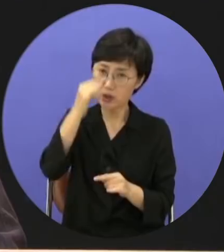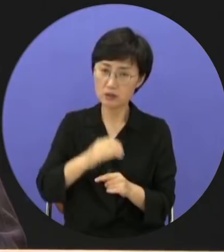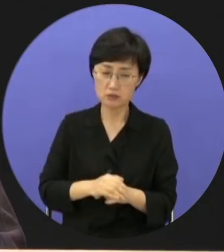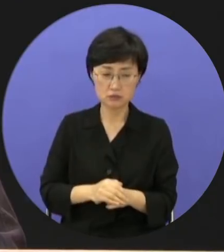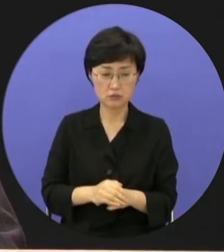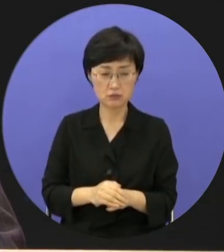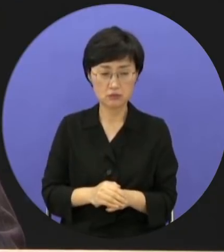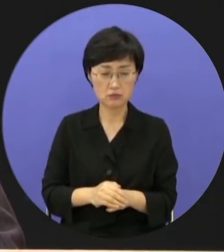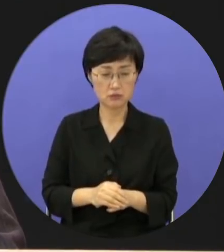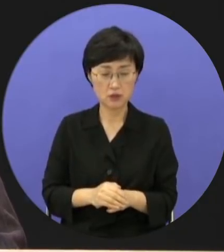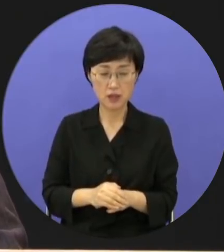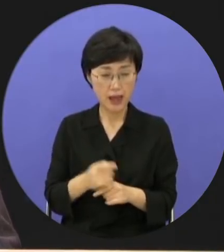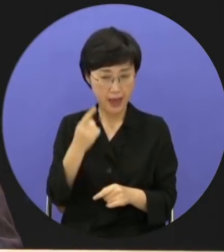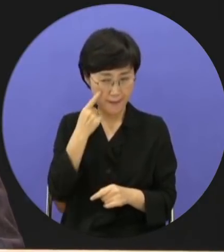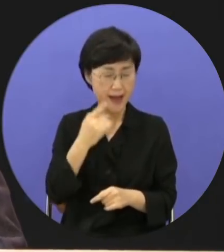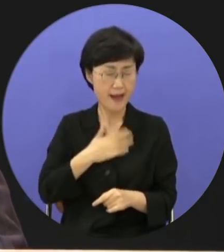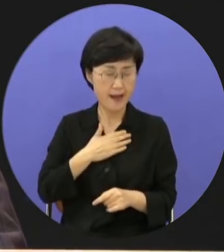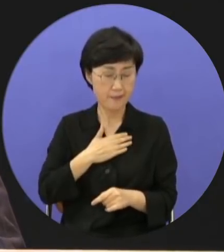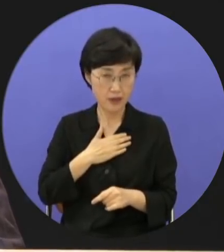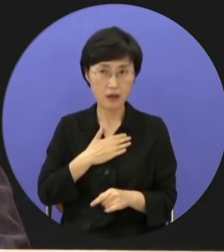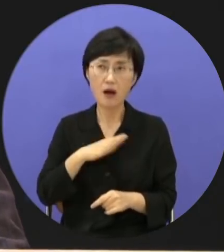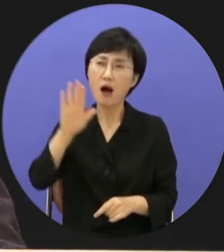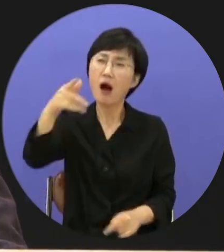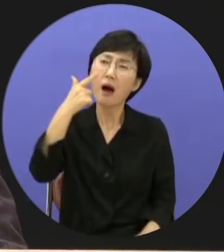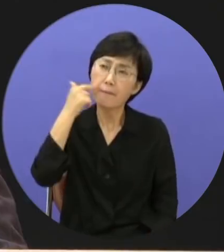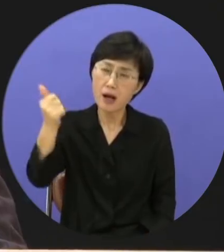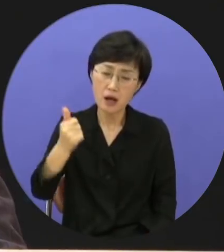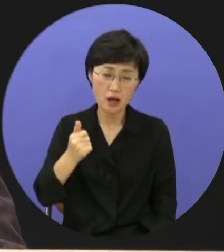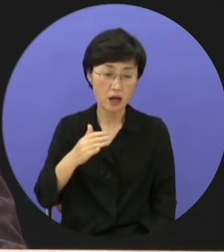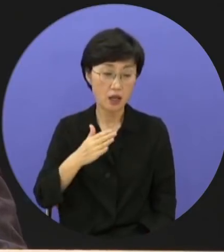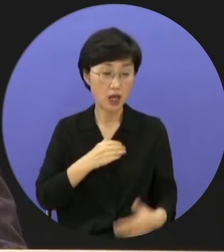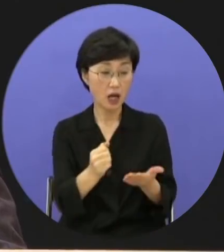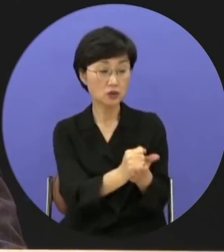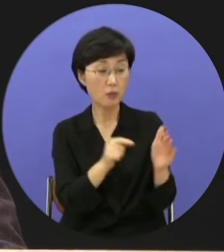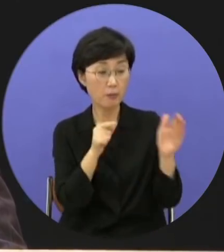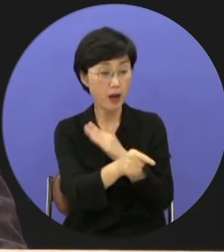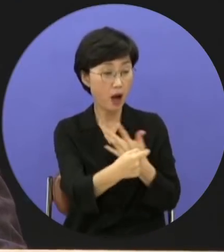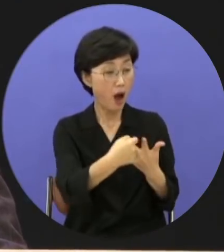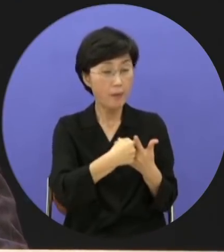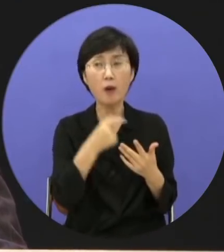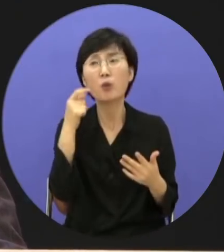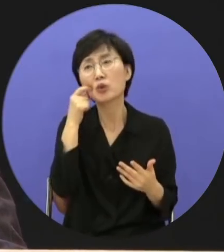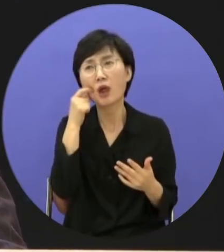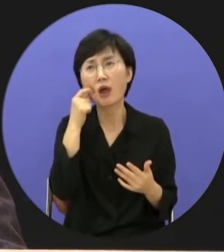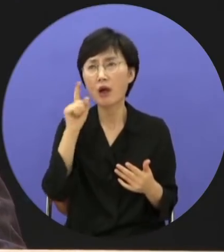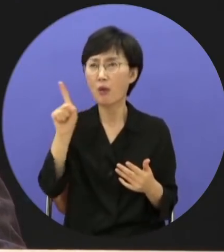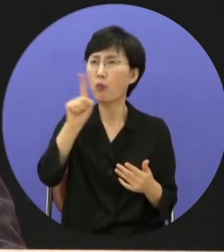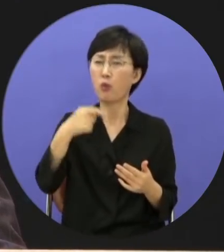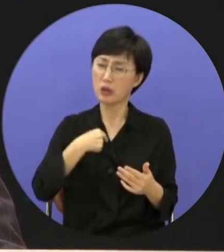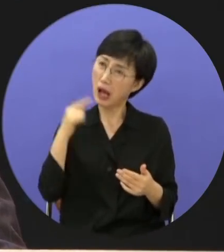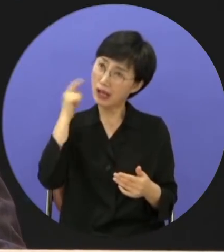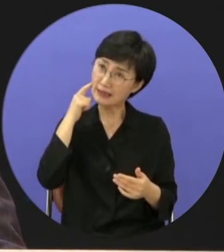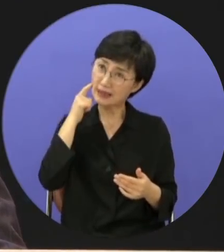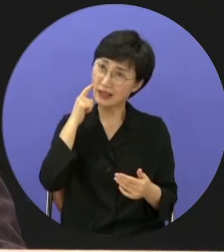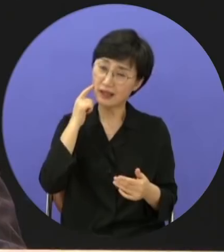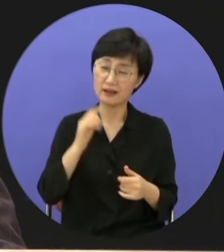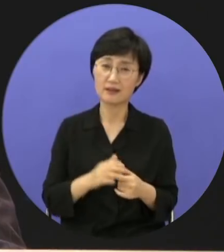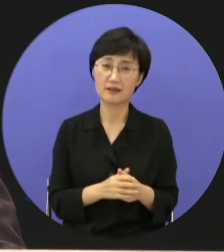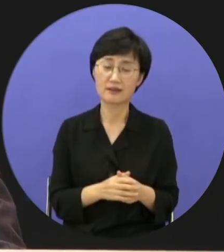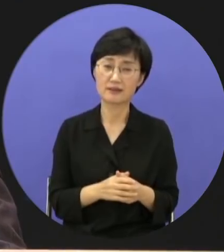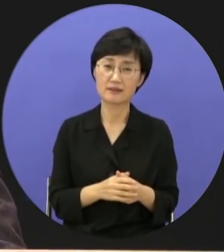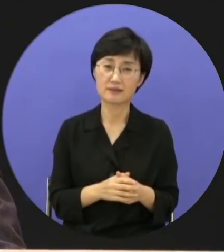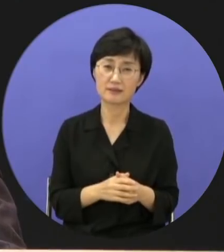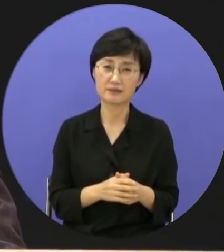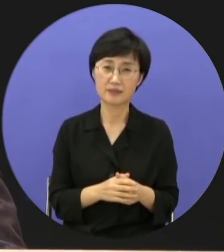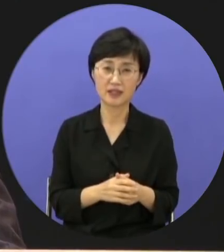못 알아보던데 이러는 거예요. And long ago, I gave this sermon, and my daughter heard that message, and she said she went to a sorcerer, a fortune teller, and they didn't recognize